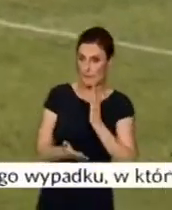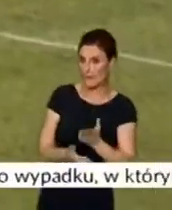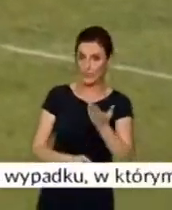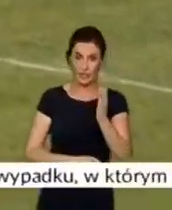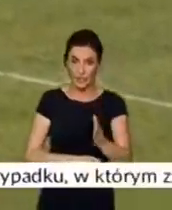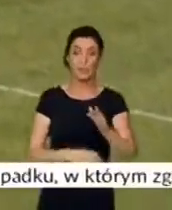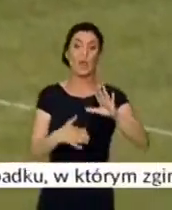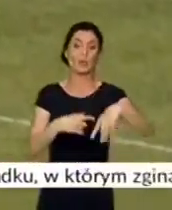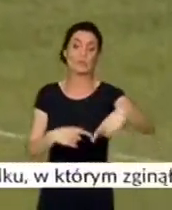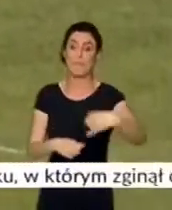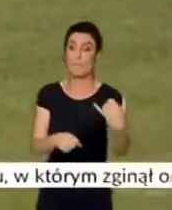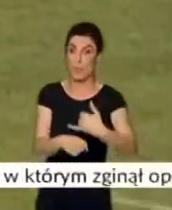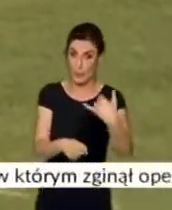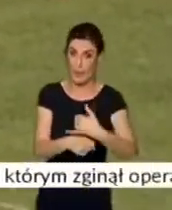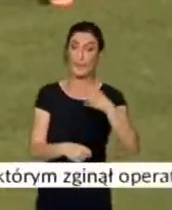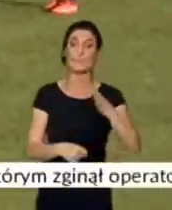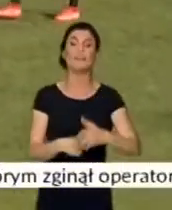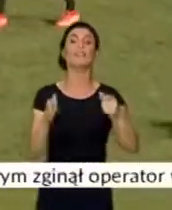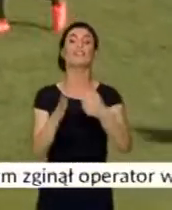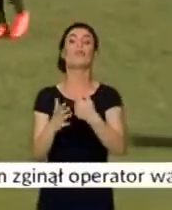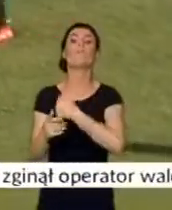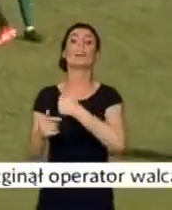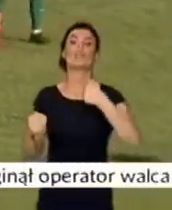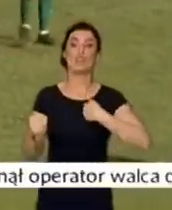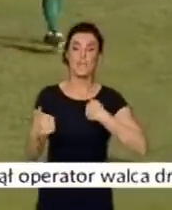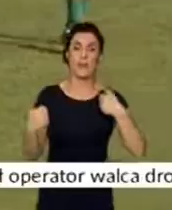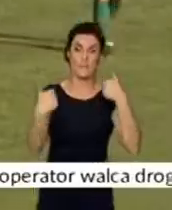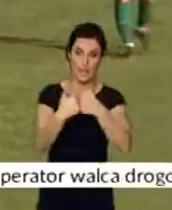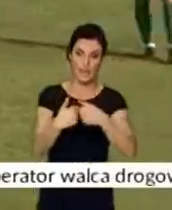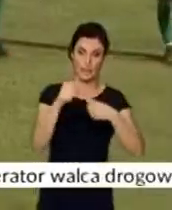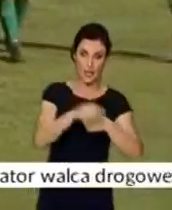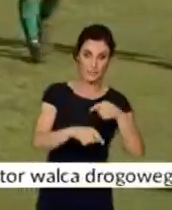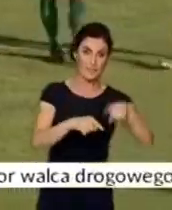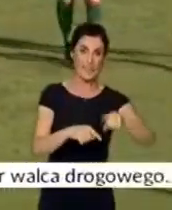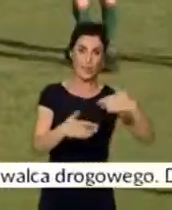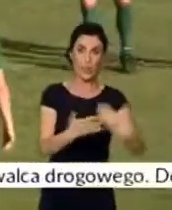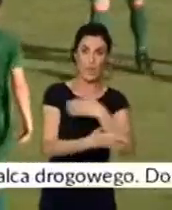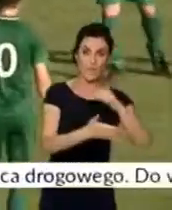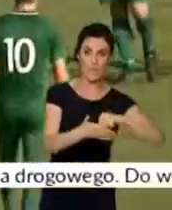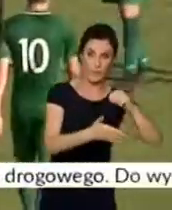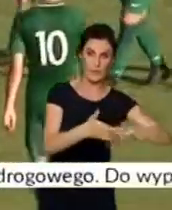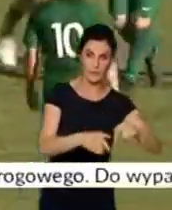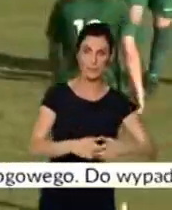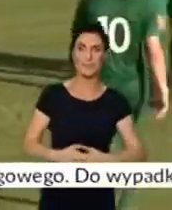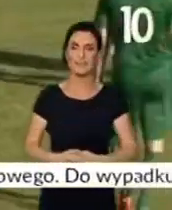W piątek drużyna z Nowego Dworu zmierzy się w Warszawie z Polonią, a radomianie podejmą także broniący się przed spadkiem Huragan Morąg.